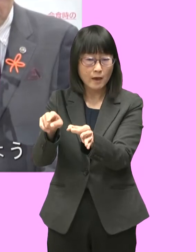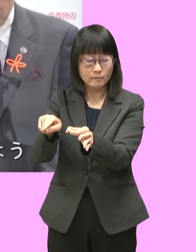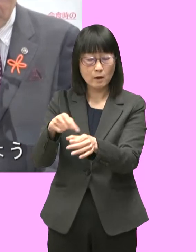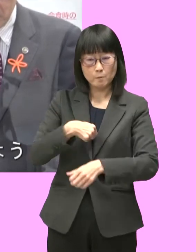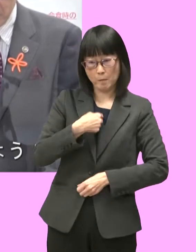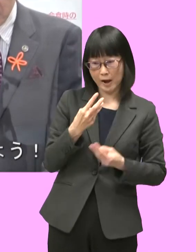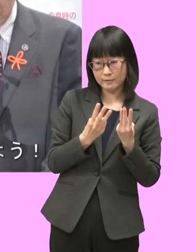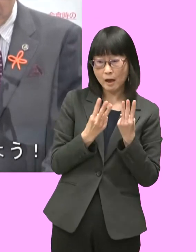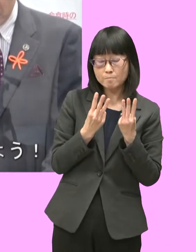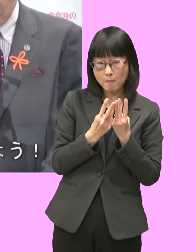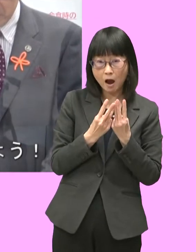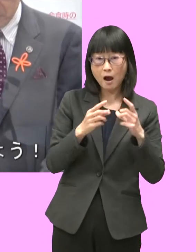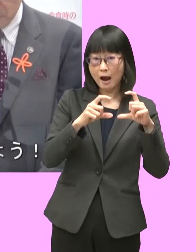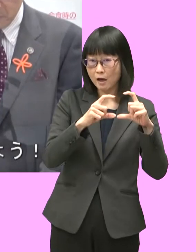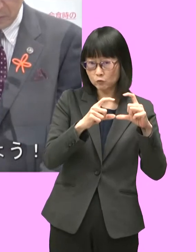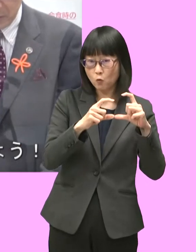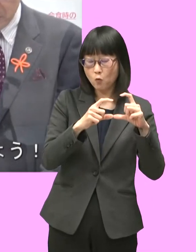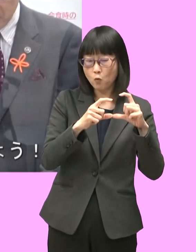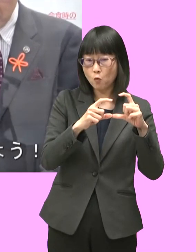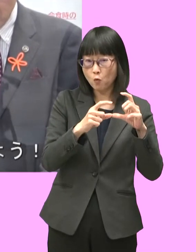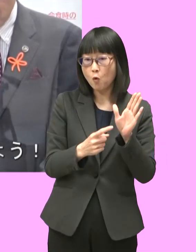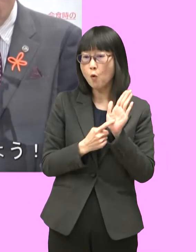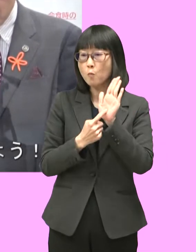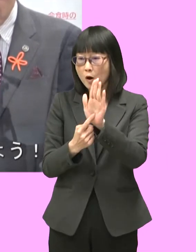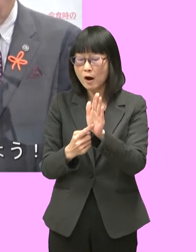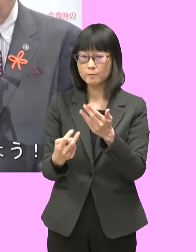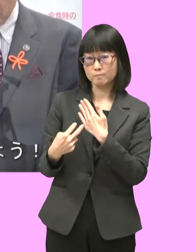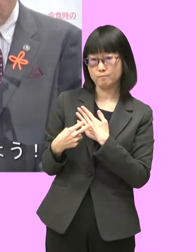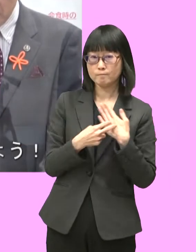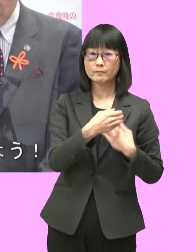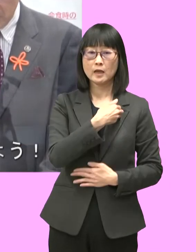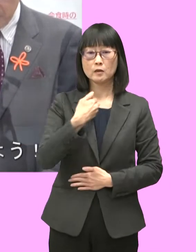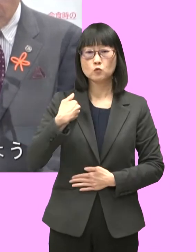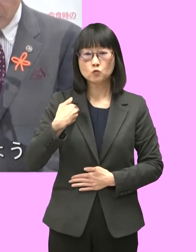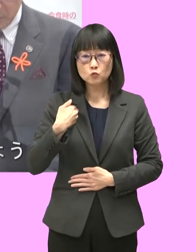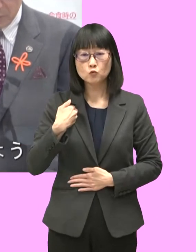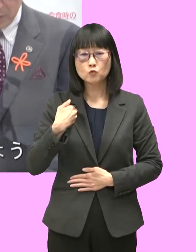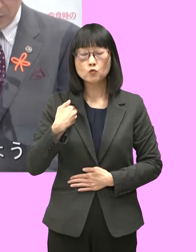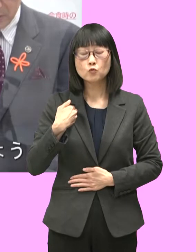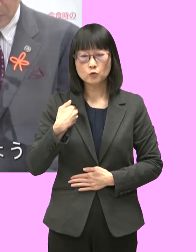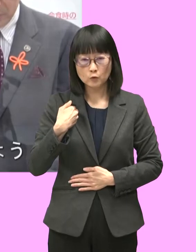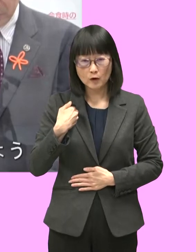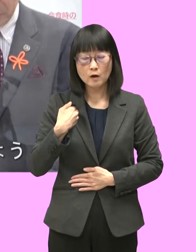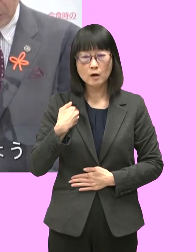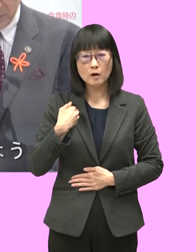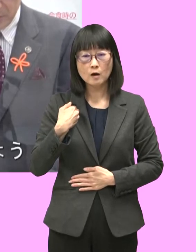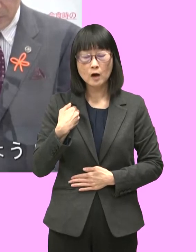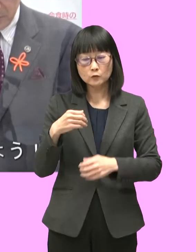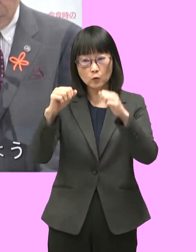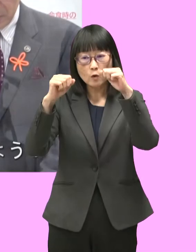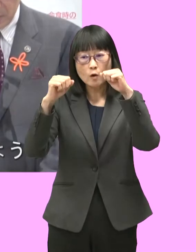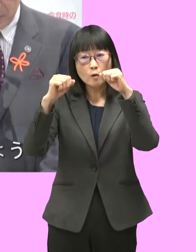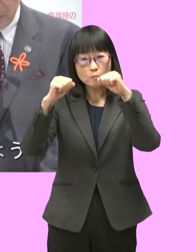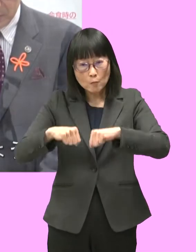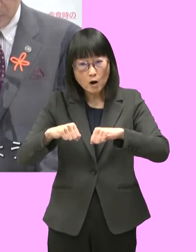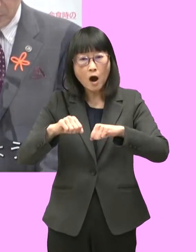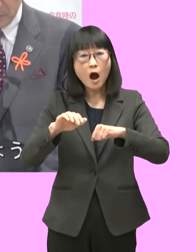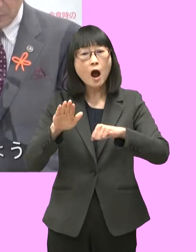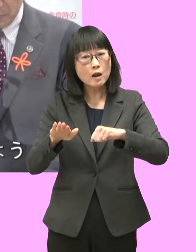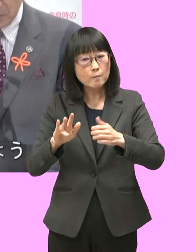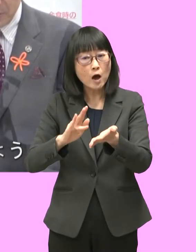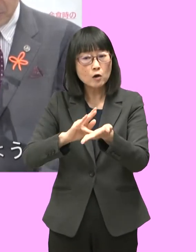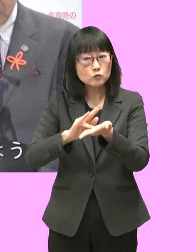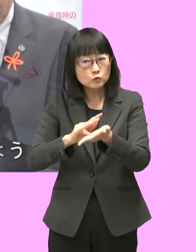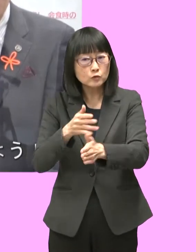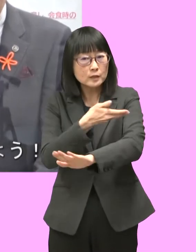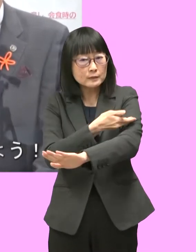保険証の代わりとして利用できるほか、本人の同意を得た上で特定健診情報や、薬剤情報